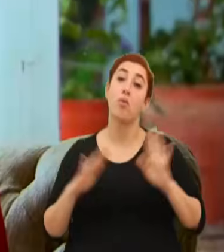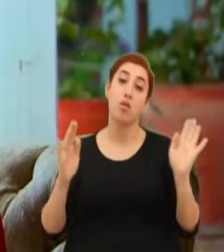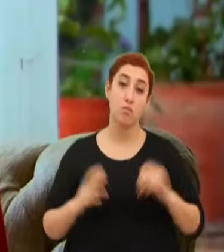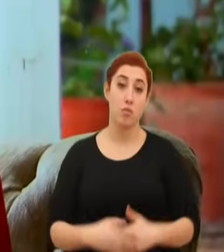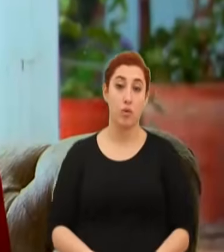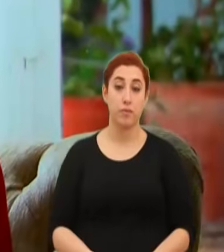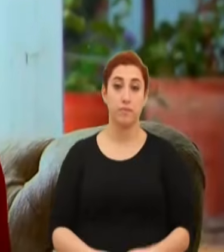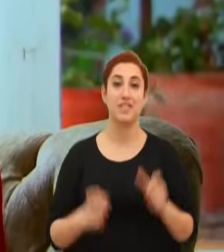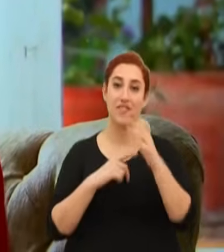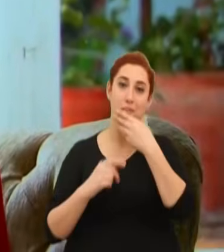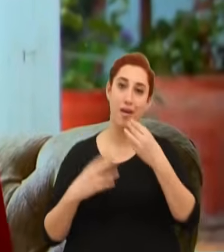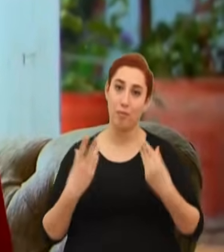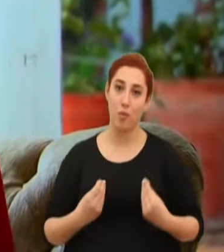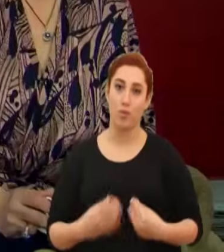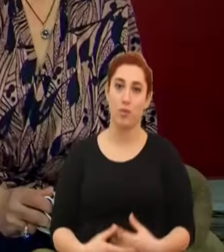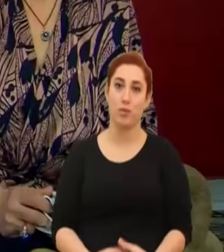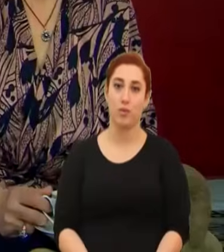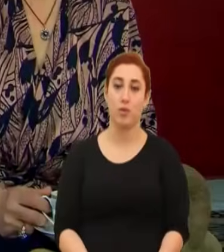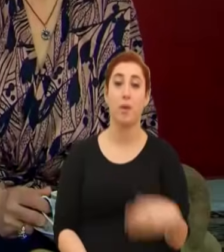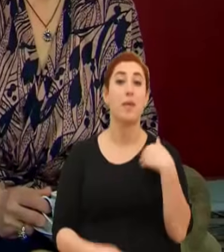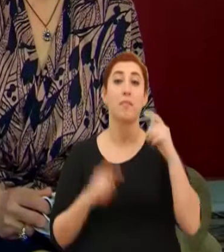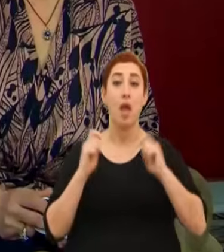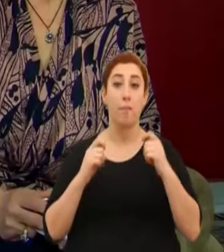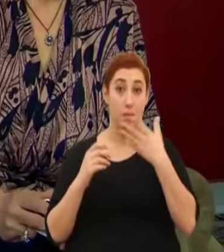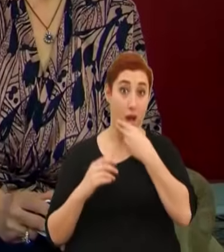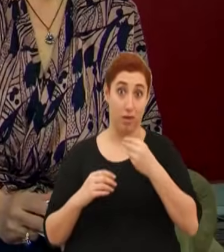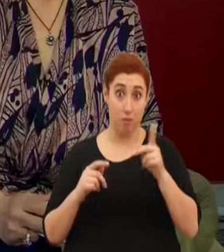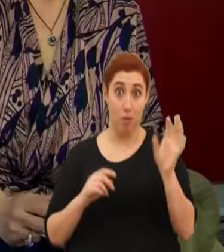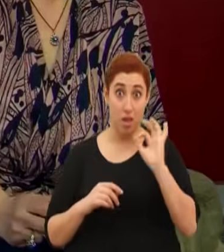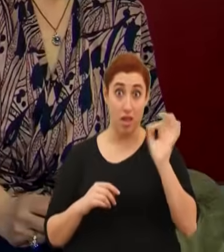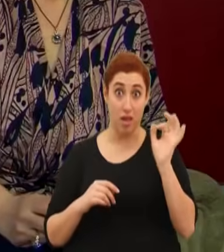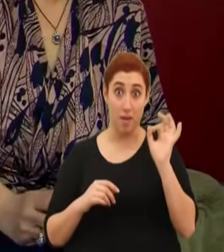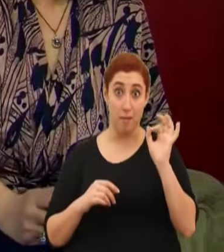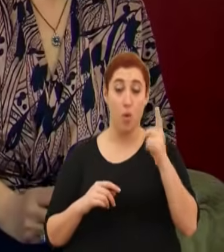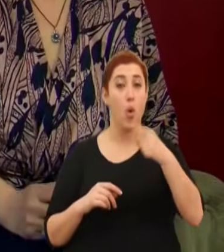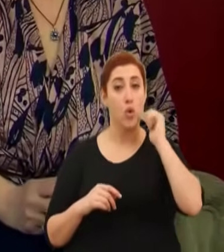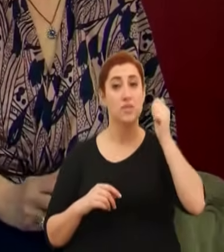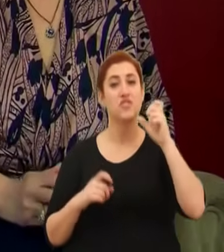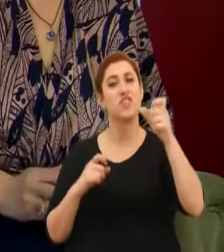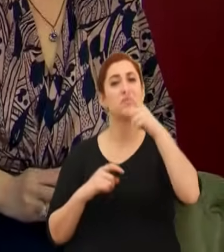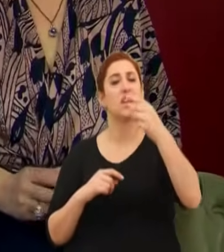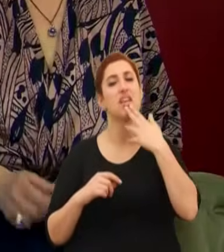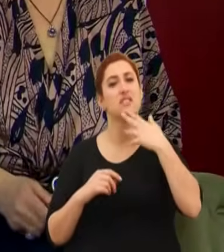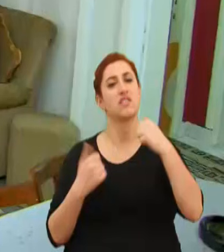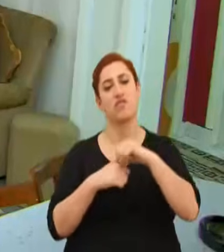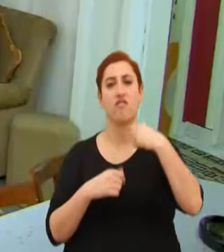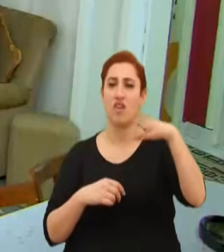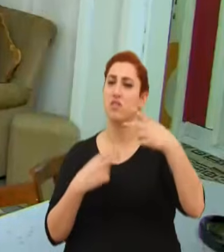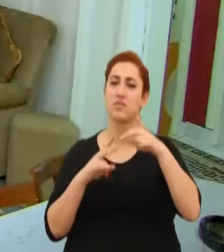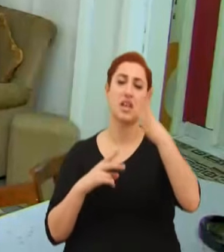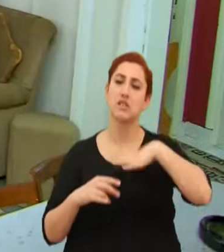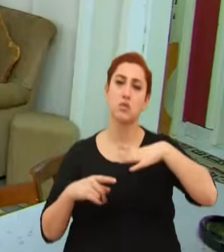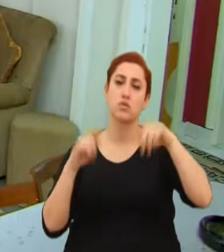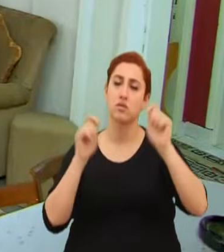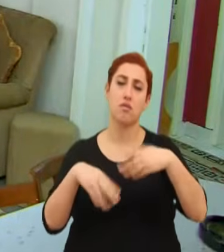değilim. Sevim, ayıp oluyor ama. Benim yaptığım ayıp oluyor, öyle mi? O zaman Cezmi sen kızımı verebilirsin. Siz